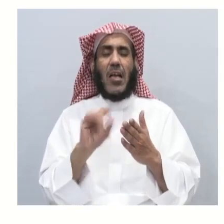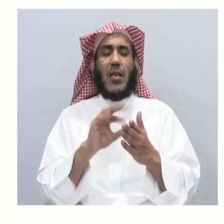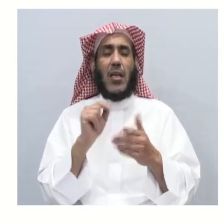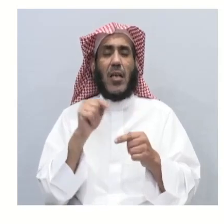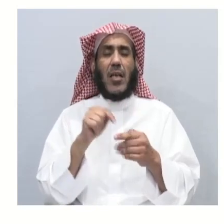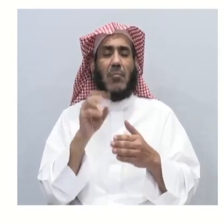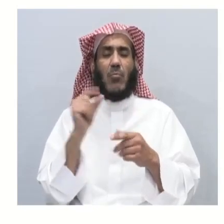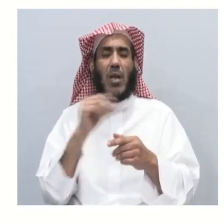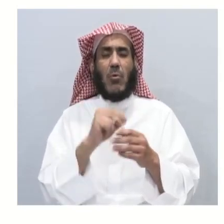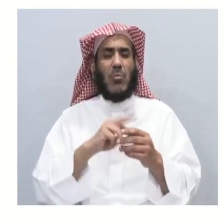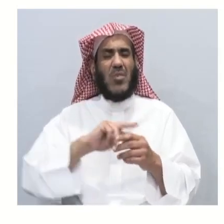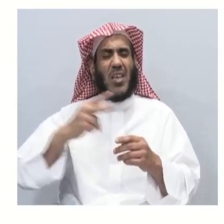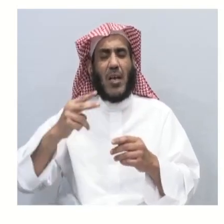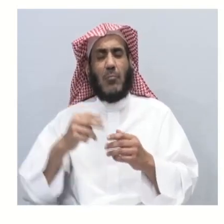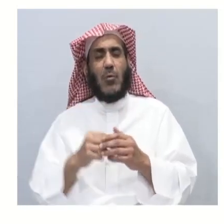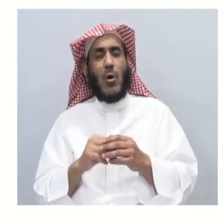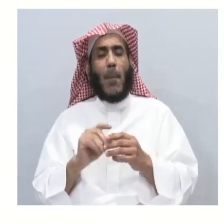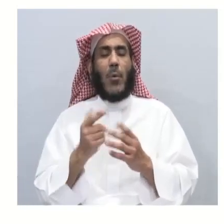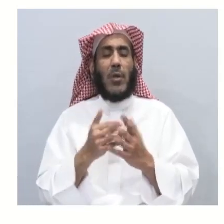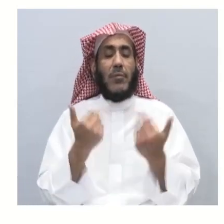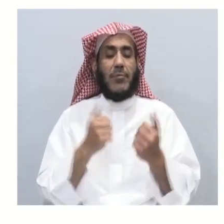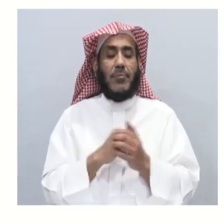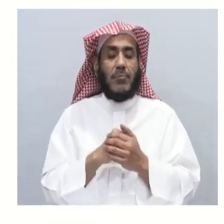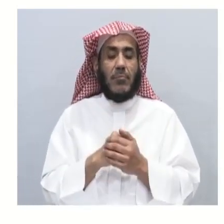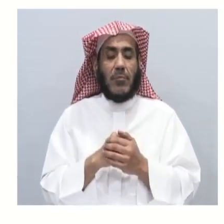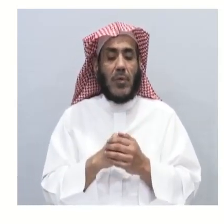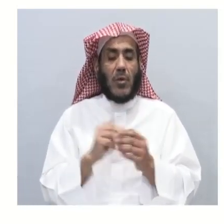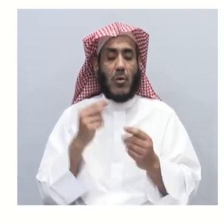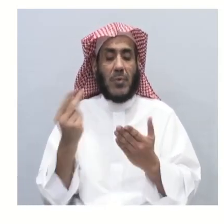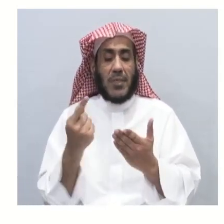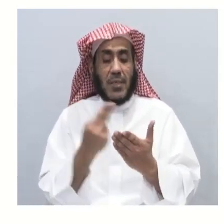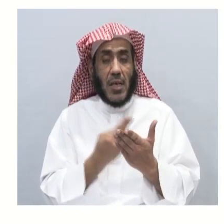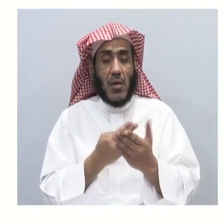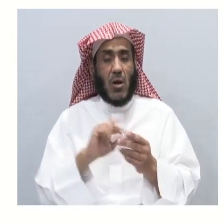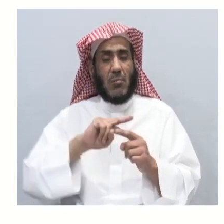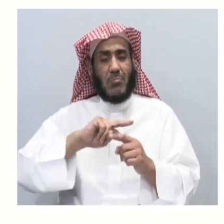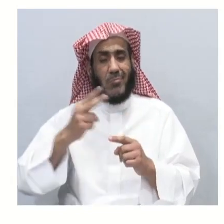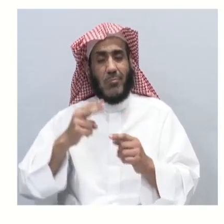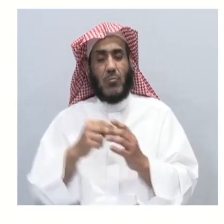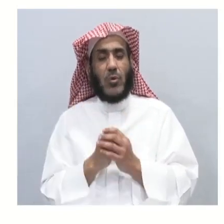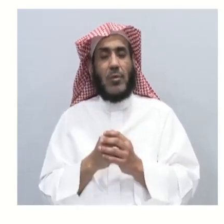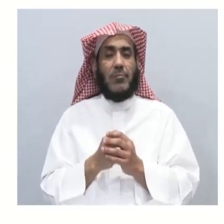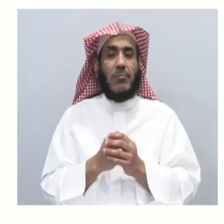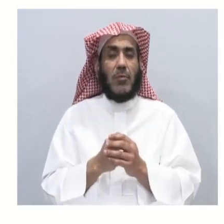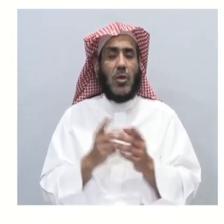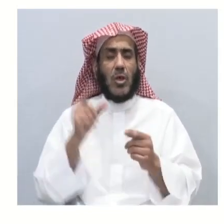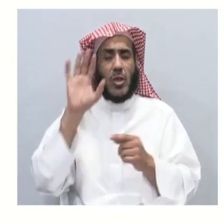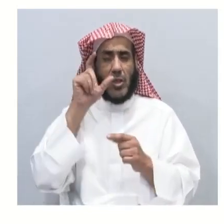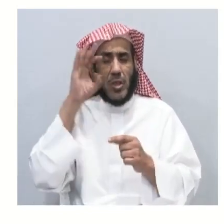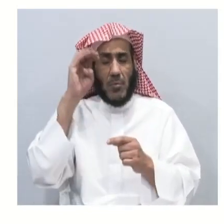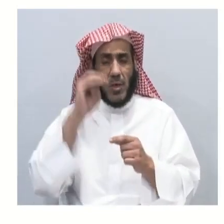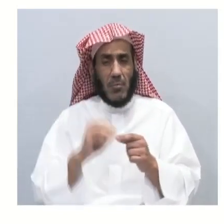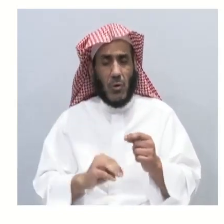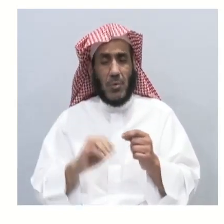بشكل مغاير أو بشكل مختلف؟ كتبت كتابة صحيحة لكن بشكل، جميع الكلمات كتبت